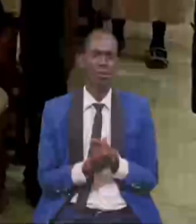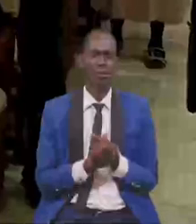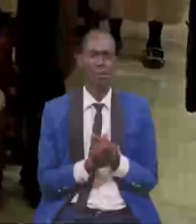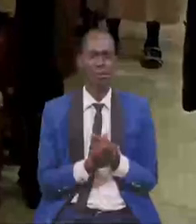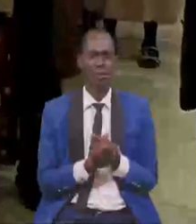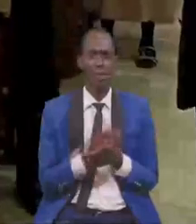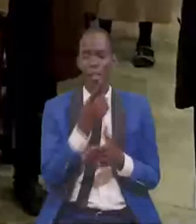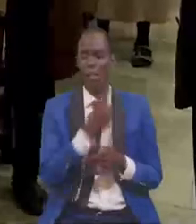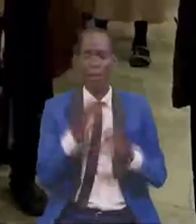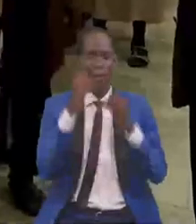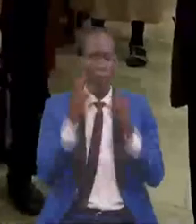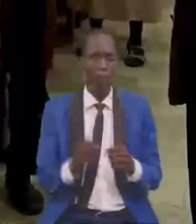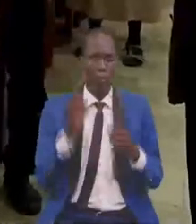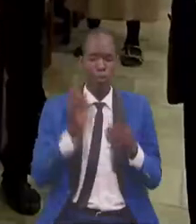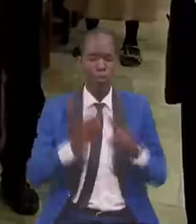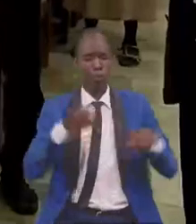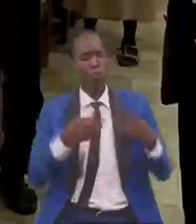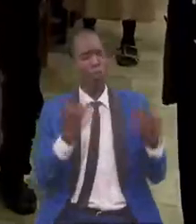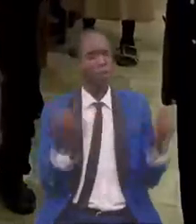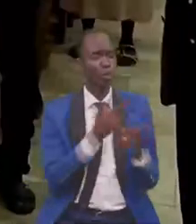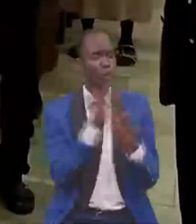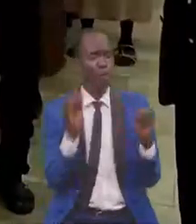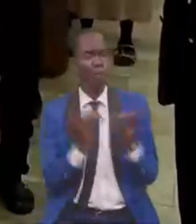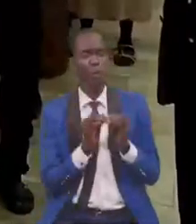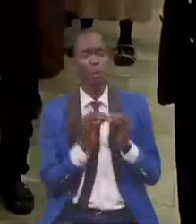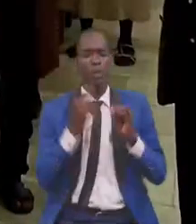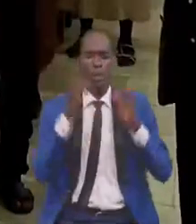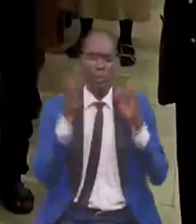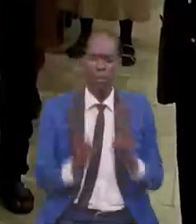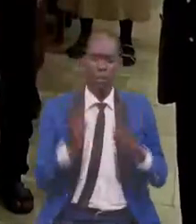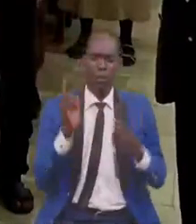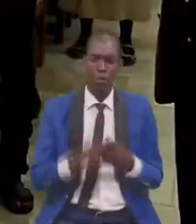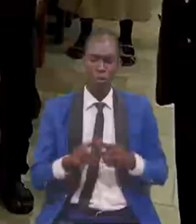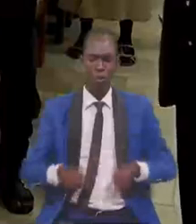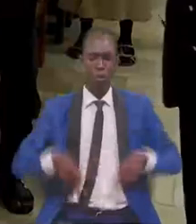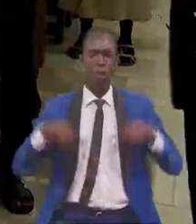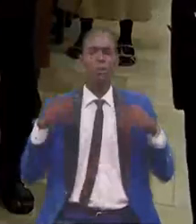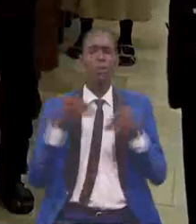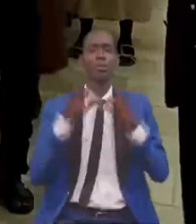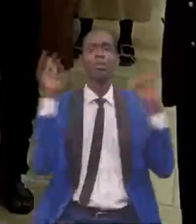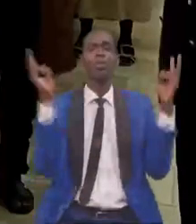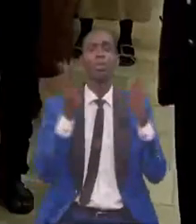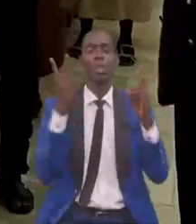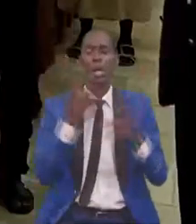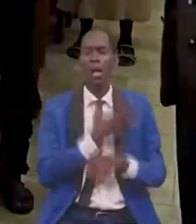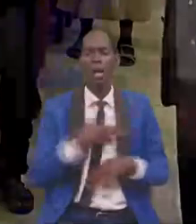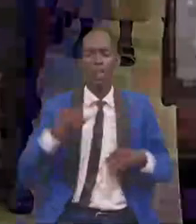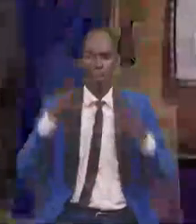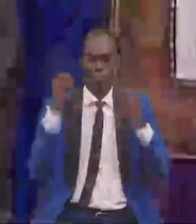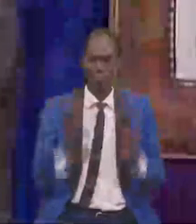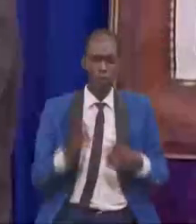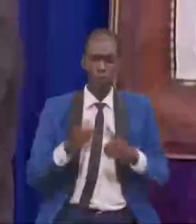Jésus-Christ. Le pouvoir d'aller de nos plus péchés, le pouvoir de mener la vie victorieuse, mener